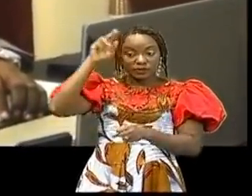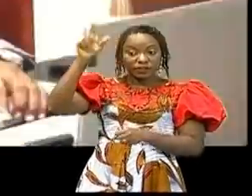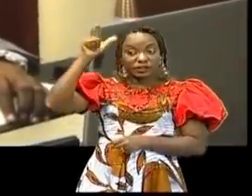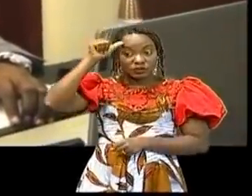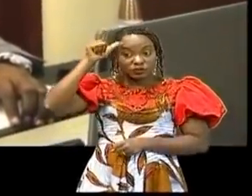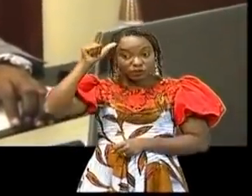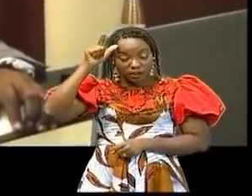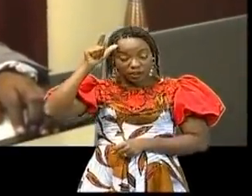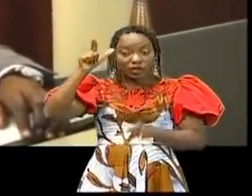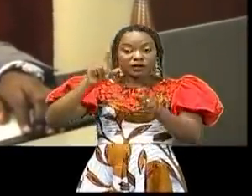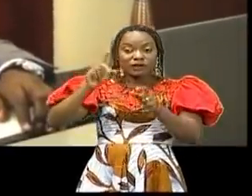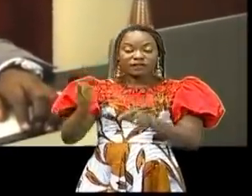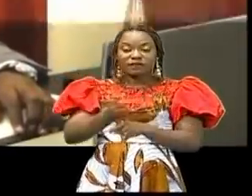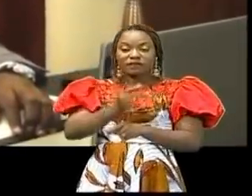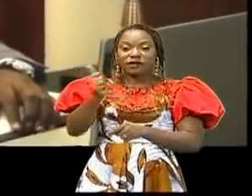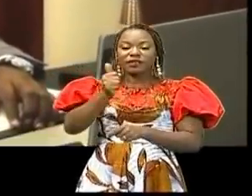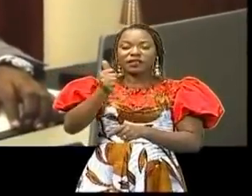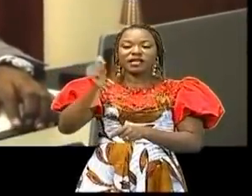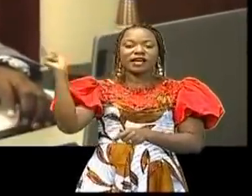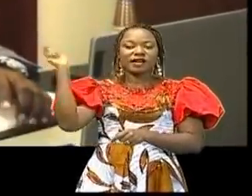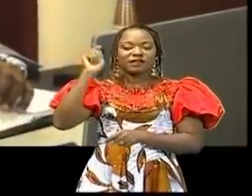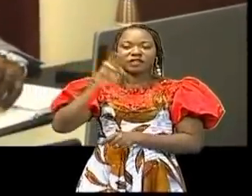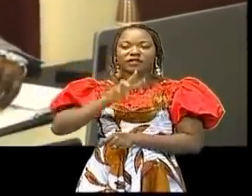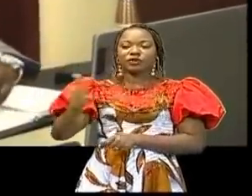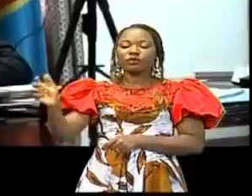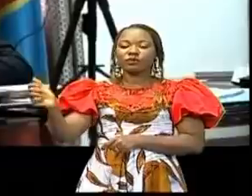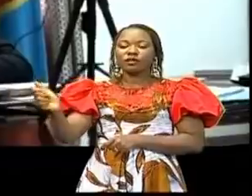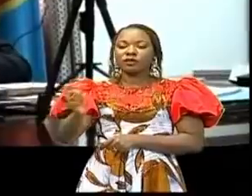Lubumbashi ce 21 avril 2022.